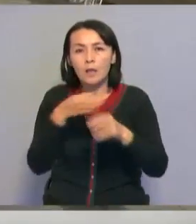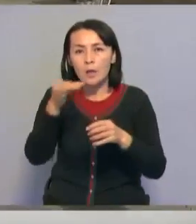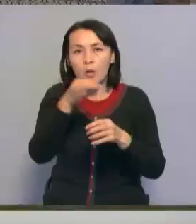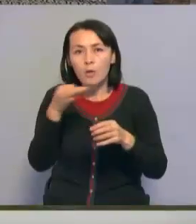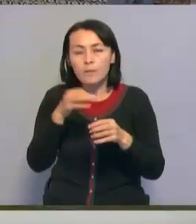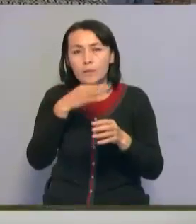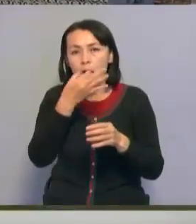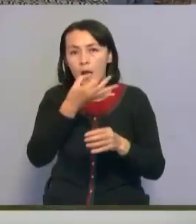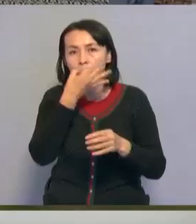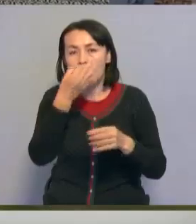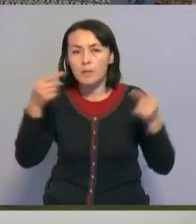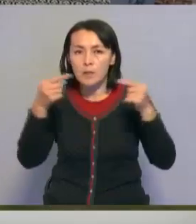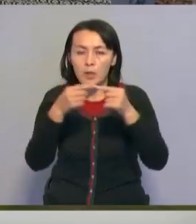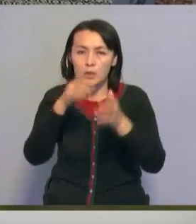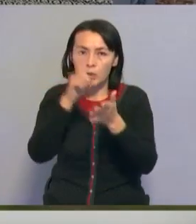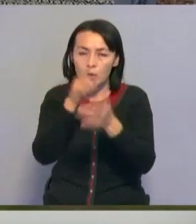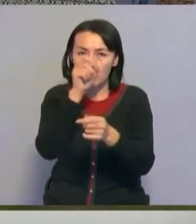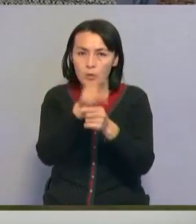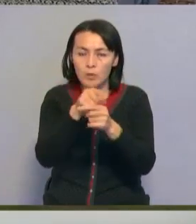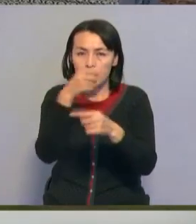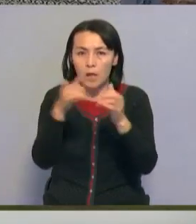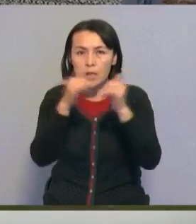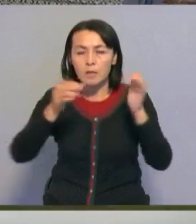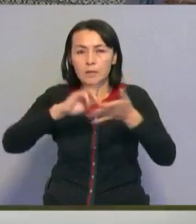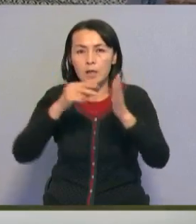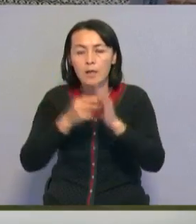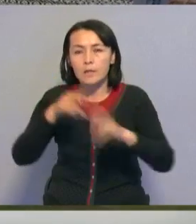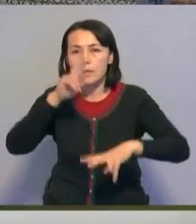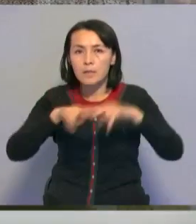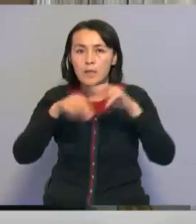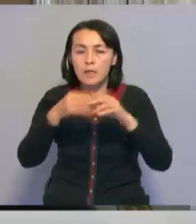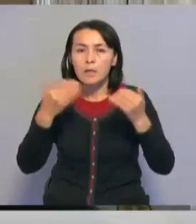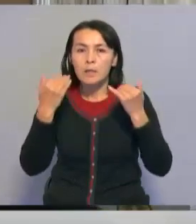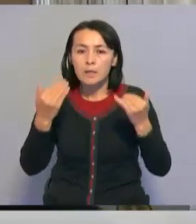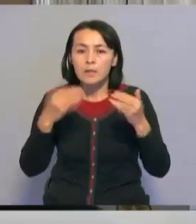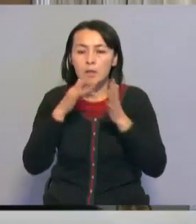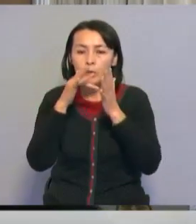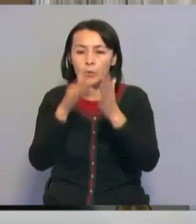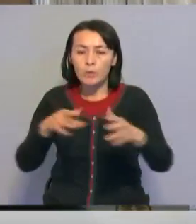возложил на ответственных конкретные обязательства по систематизации плана проекта строительству социальных и туристических объектов